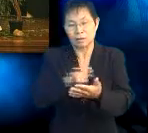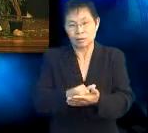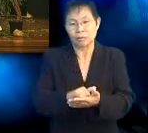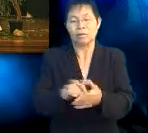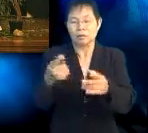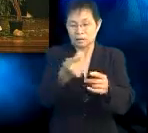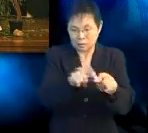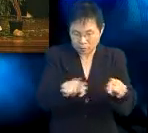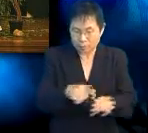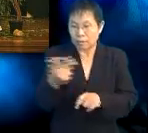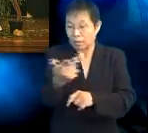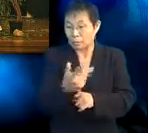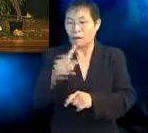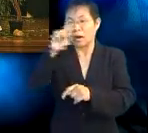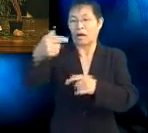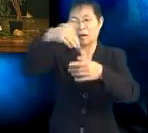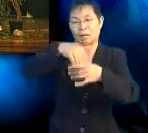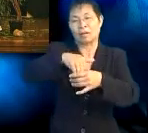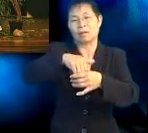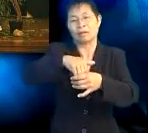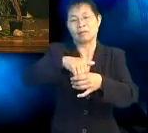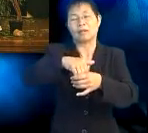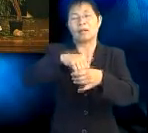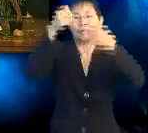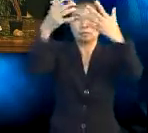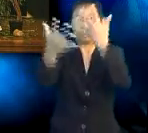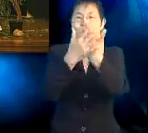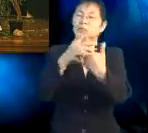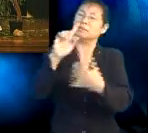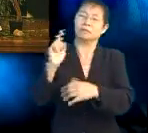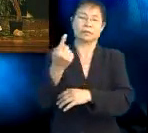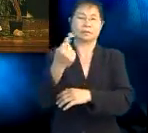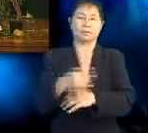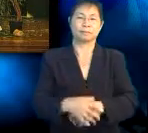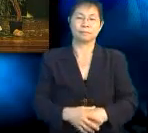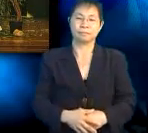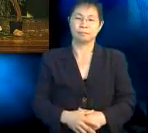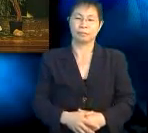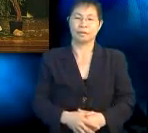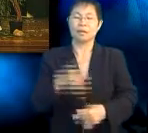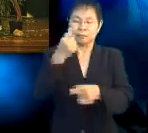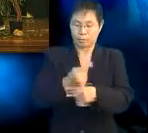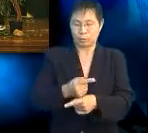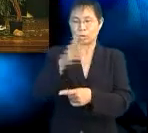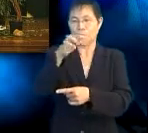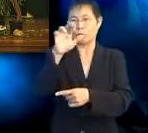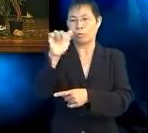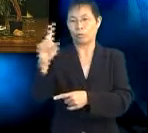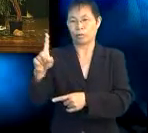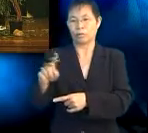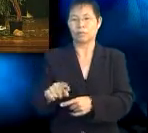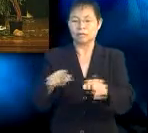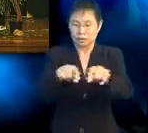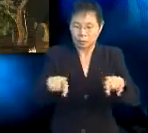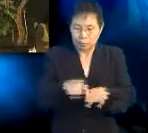bertiga hanya layak ditirai besi, iaitu penjara. Betul, Murad. Tempatnya